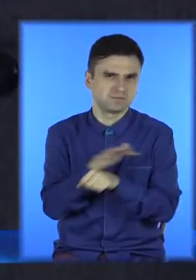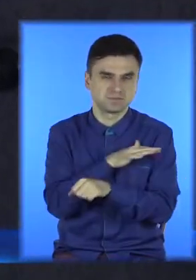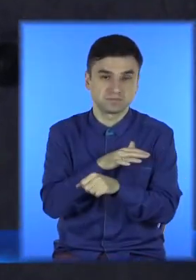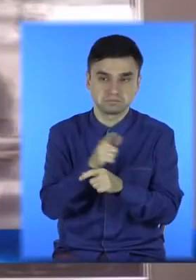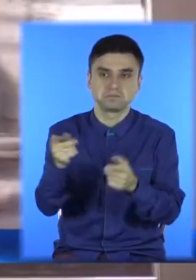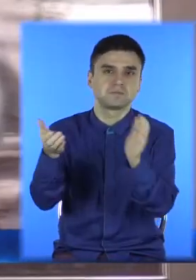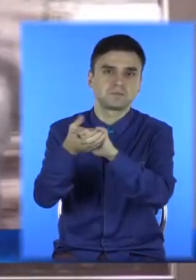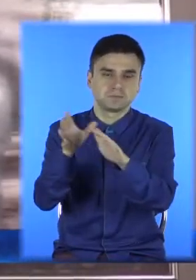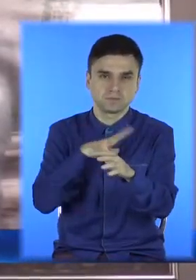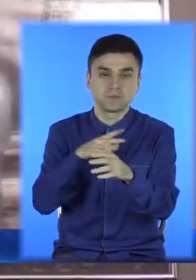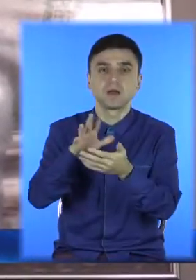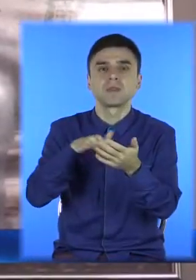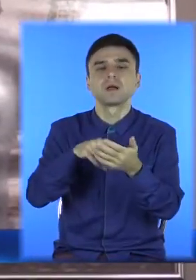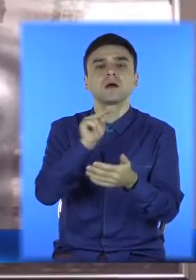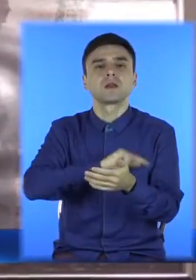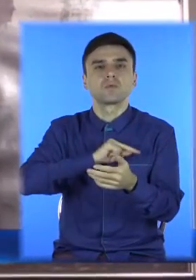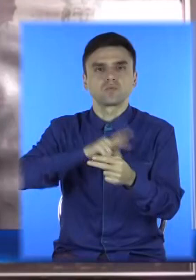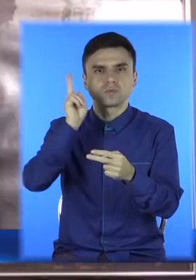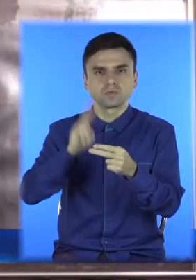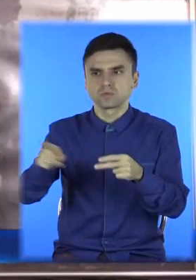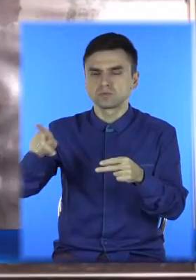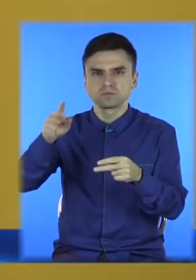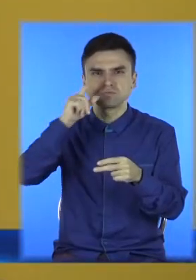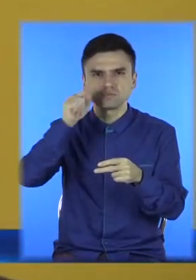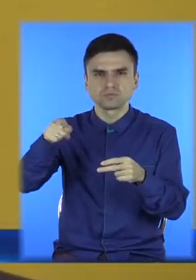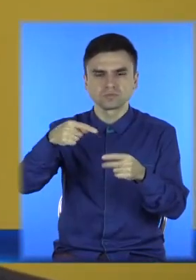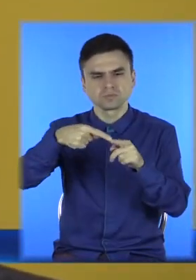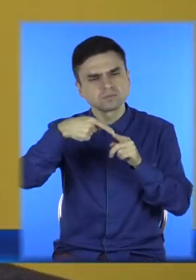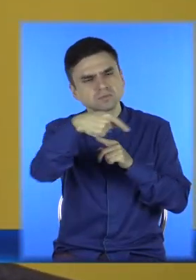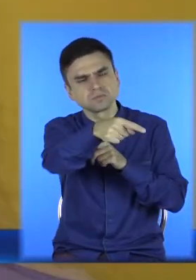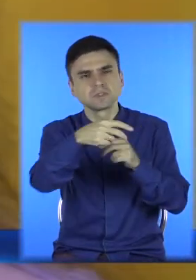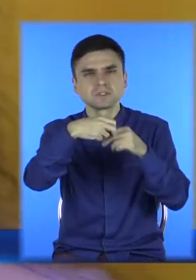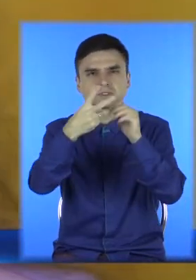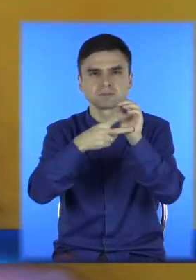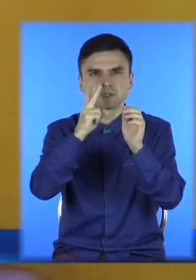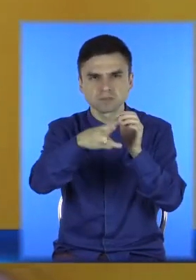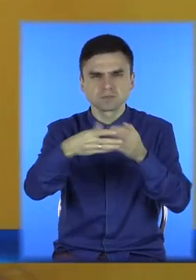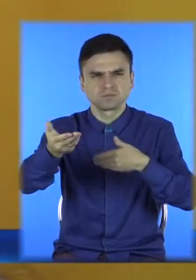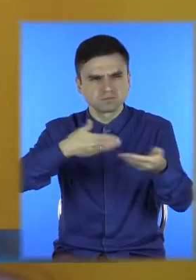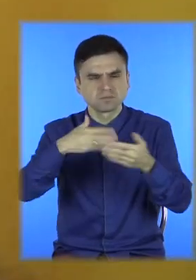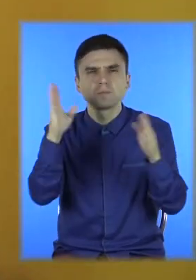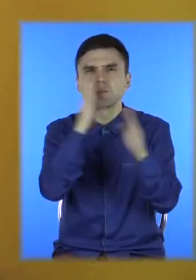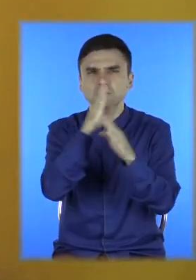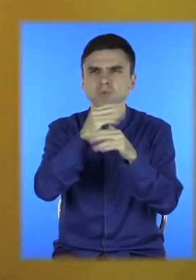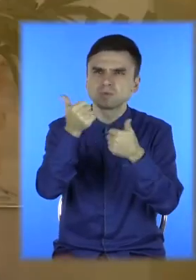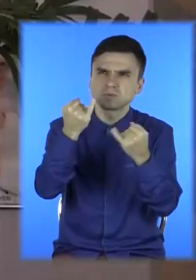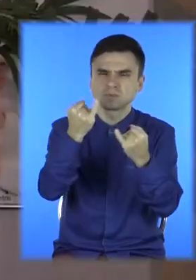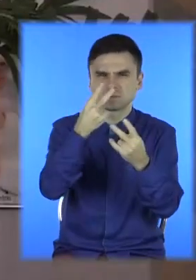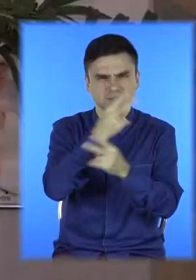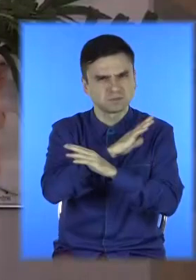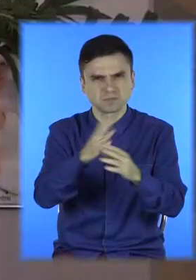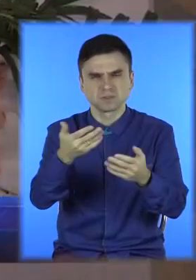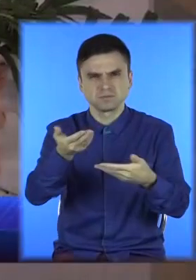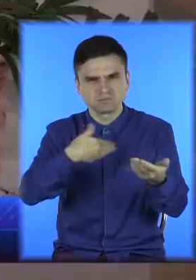17 кілометрів, Федір приходив до коханої. А одного разу, приїхавши на тракторі, полонив серце красуні Остапа. Точно.